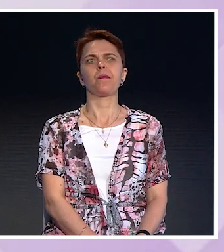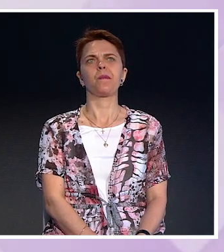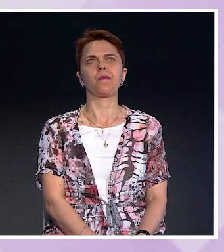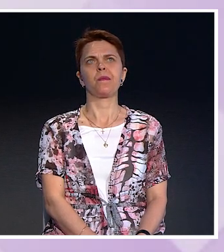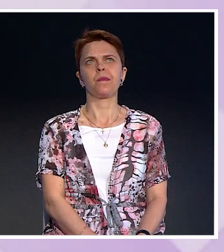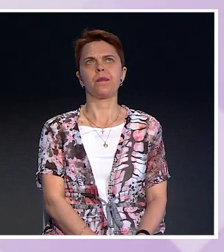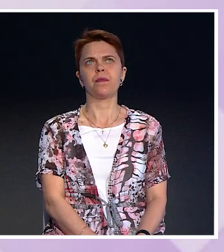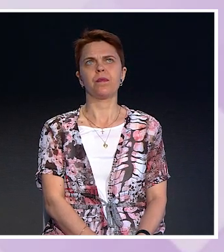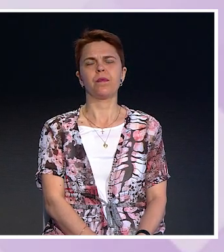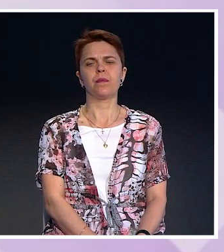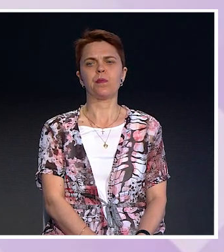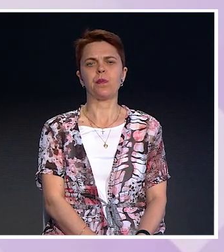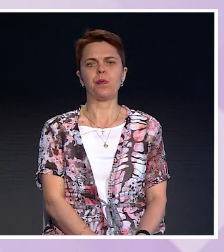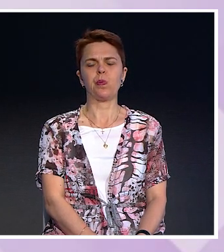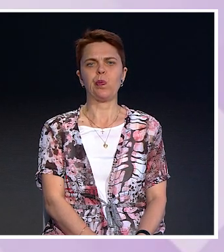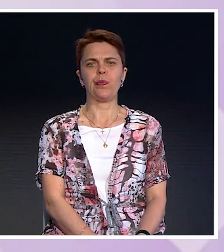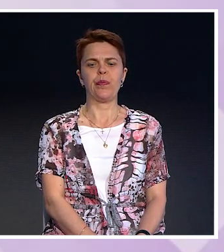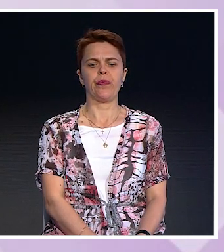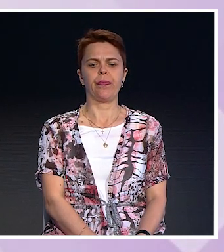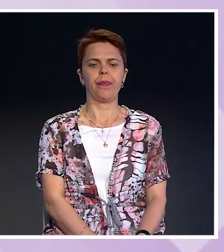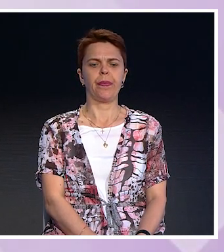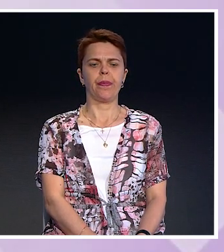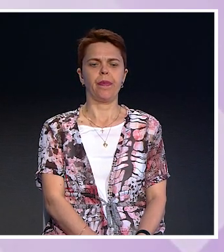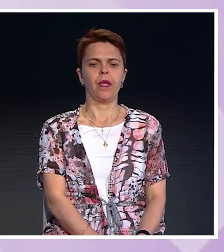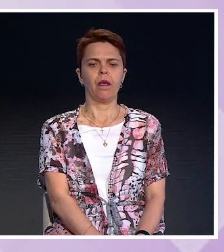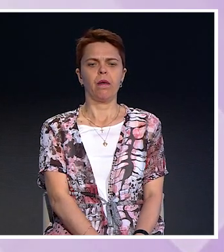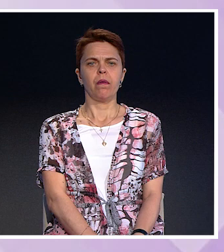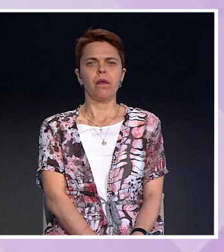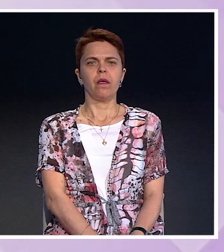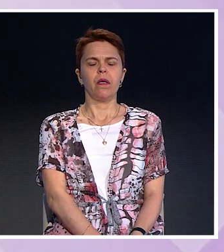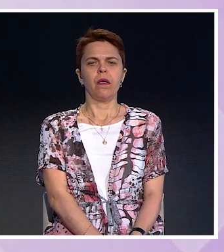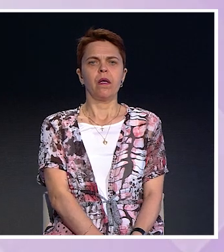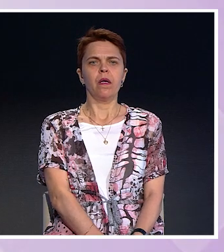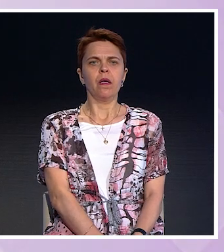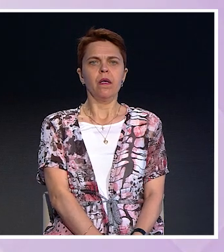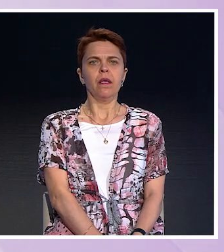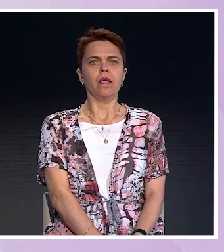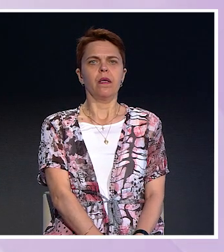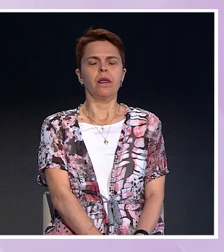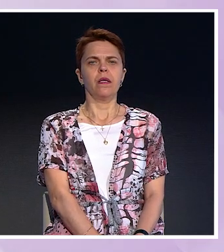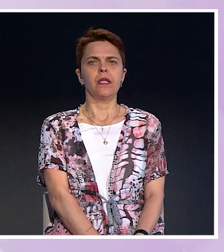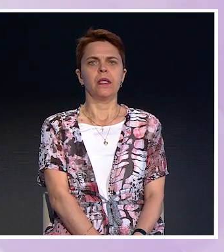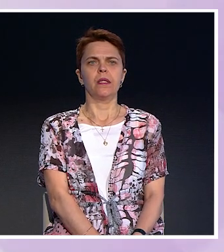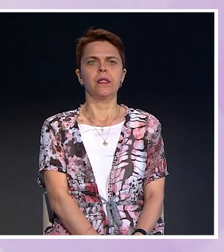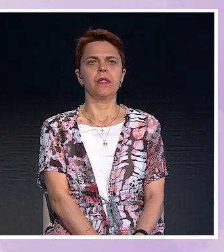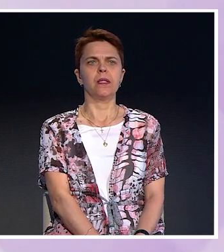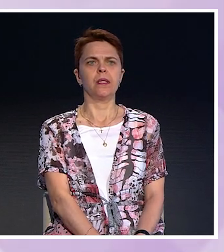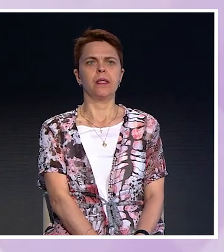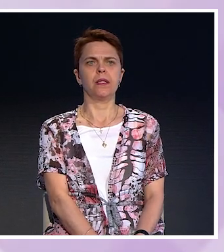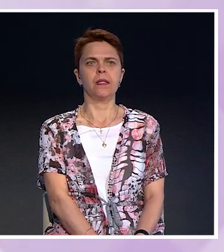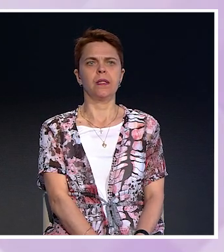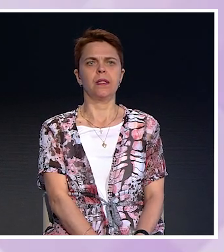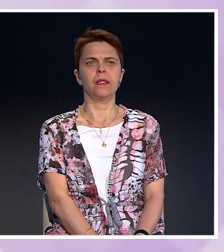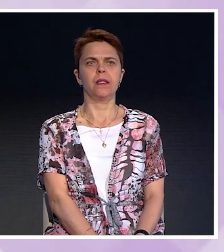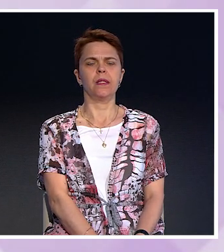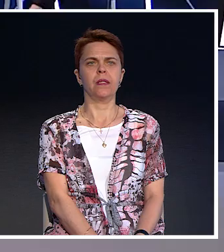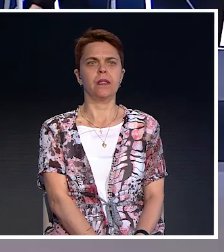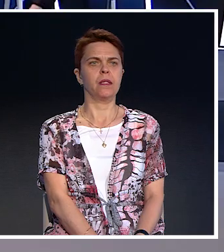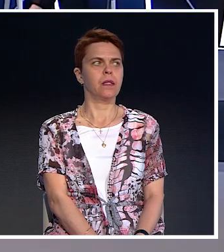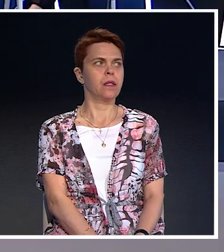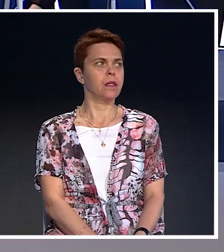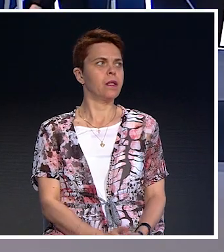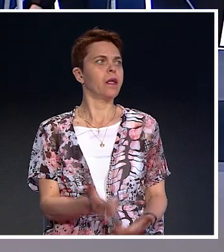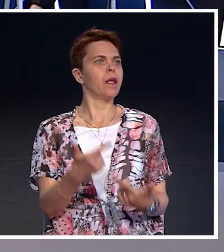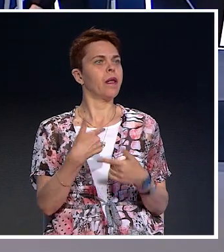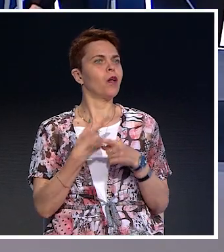мені, все починається з малого. Долучайтеся. Дуже дякую і удачі